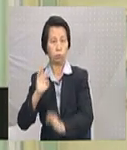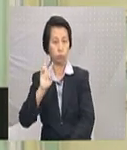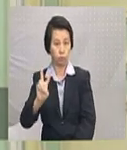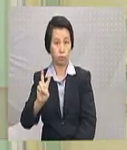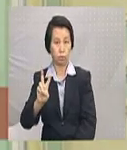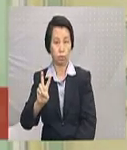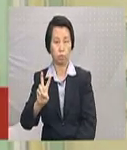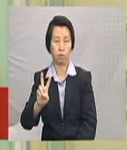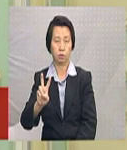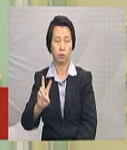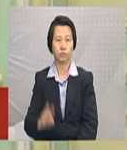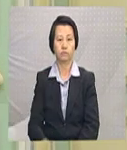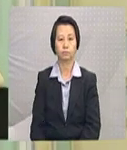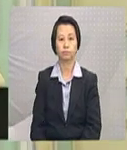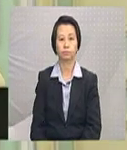ini.